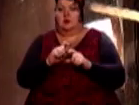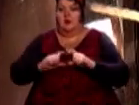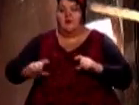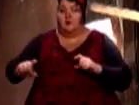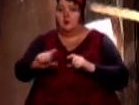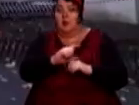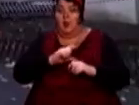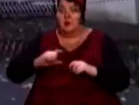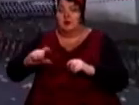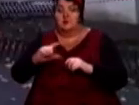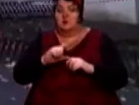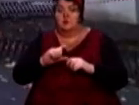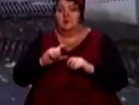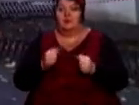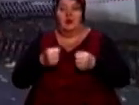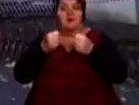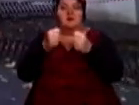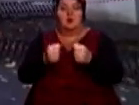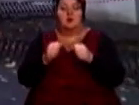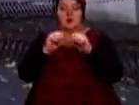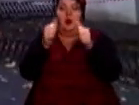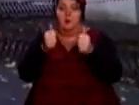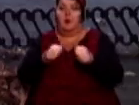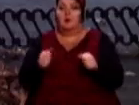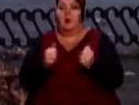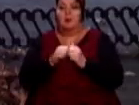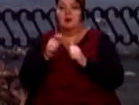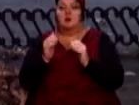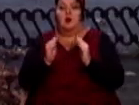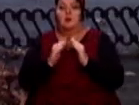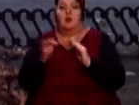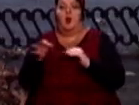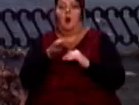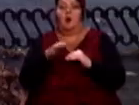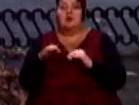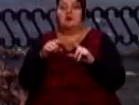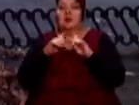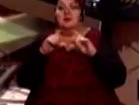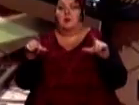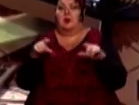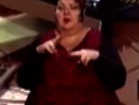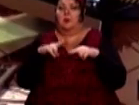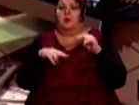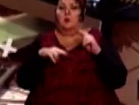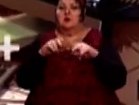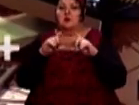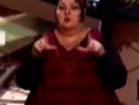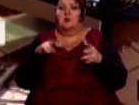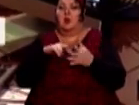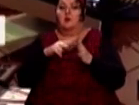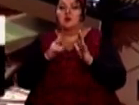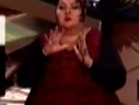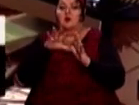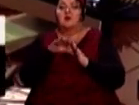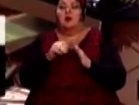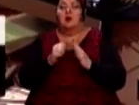п'єдесталу. Встановлять пам'ятник біля цієї будівлі обласного департаменту будівництва. Плануємо вкластися в термін